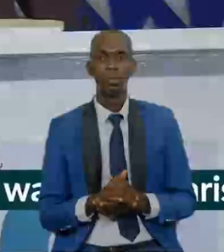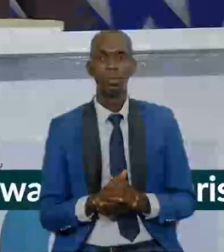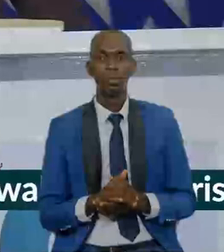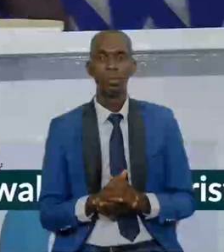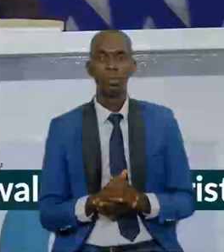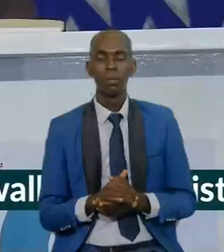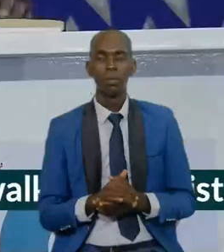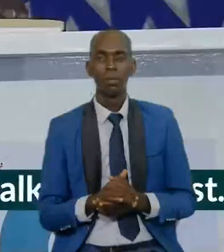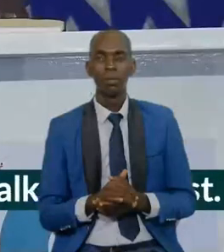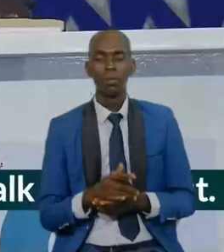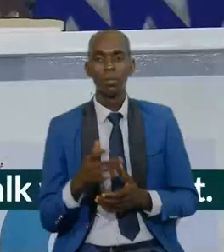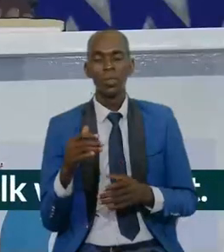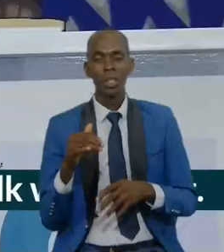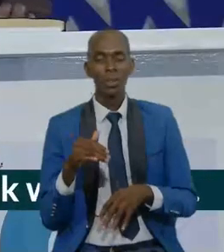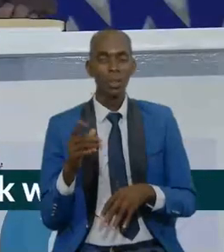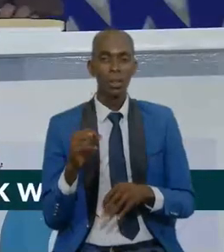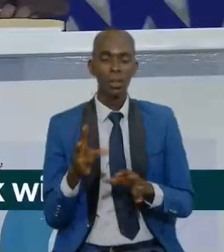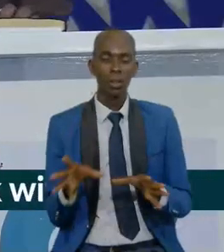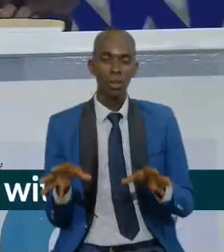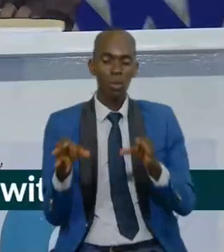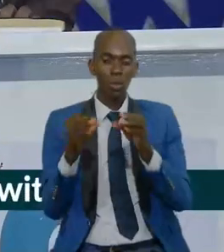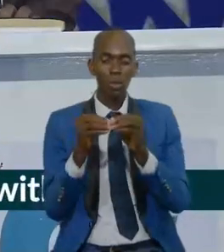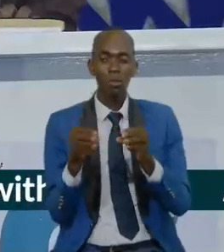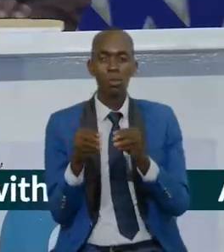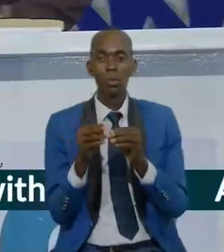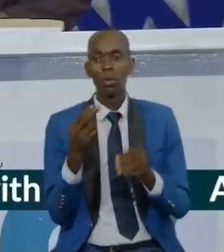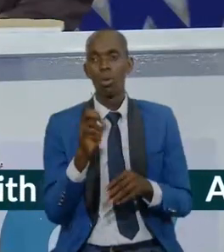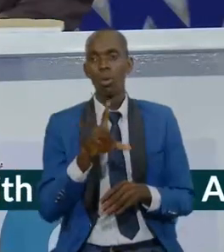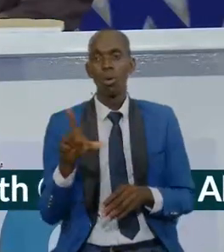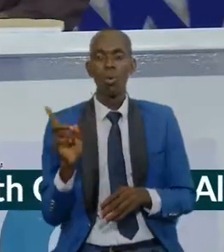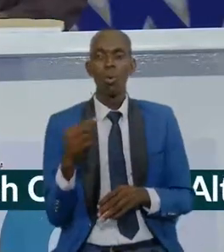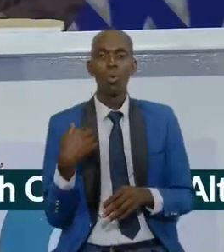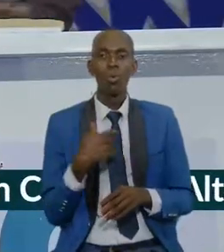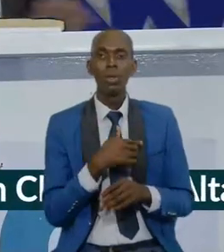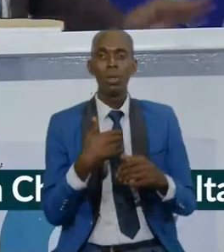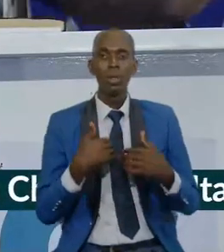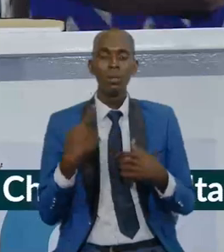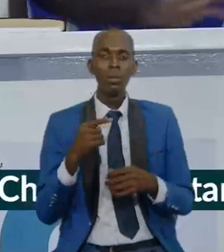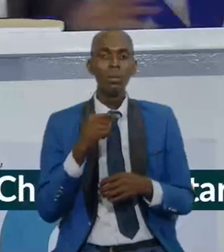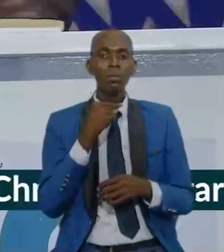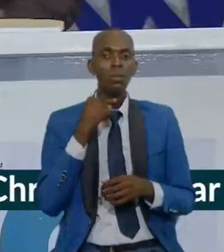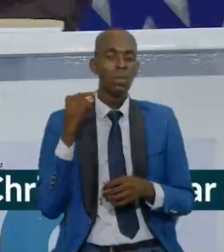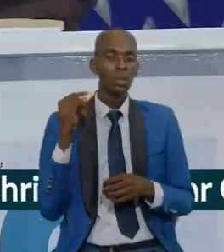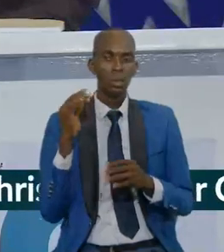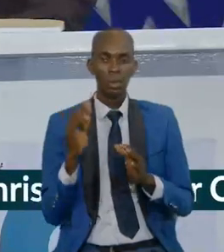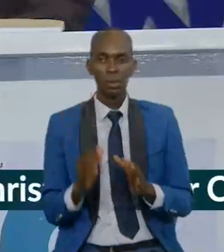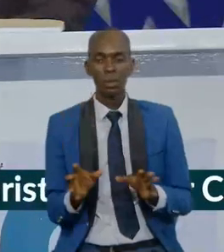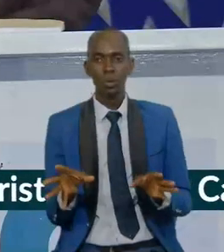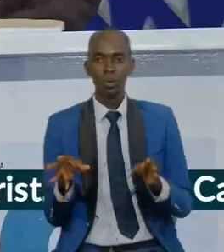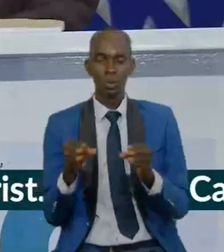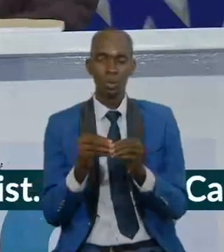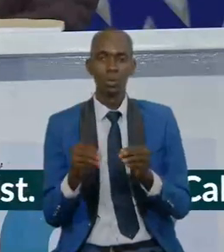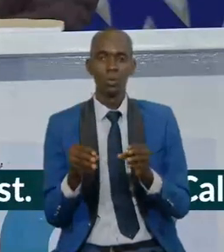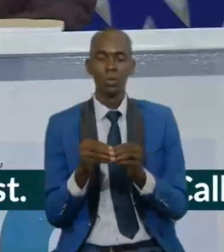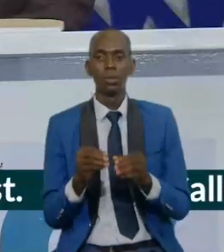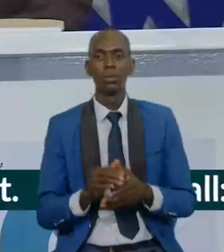The conference hall where the ministers conference for leaders and workers is holding. Et